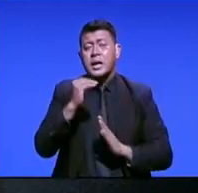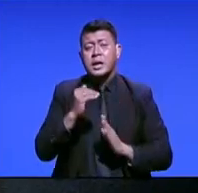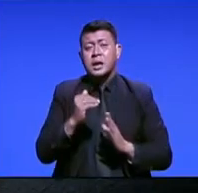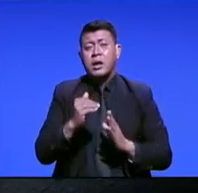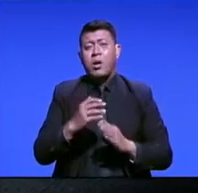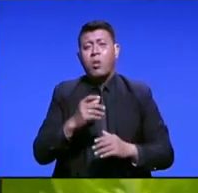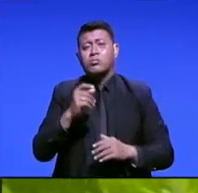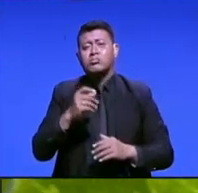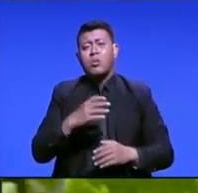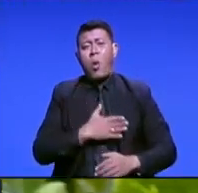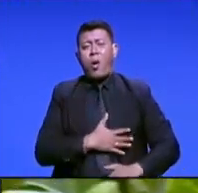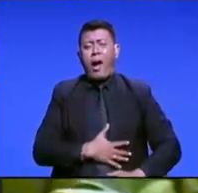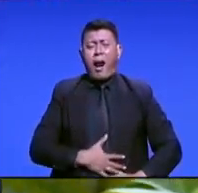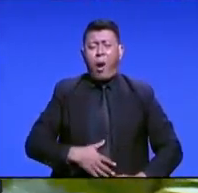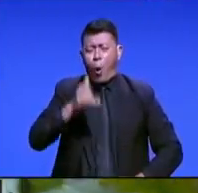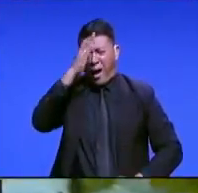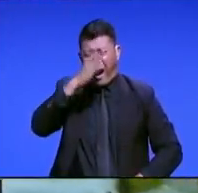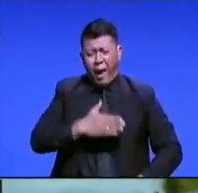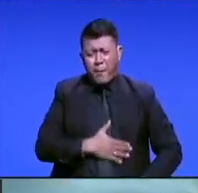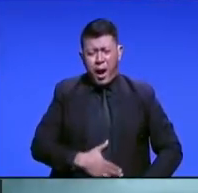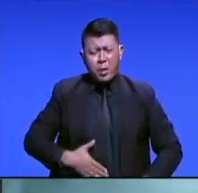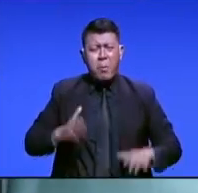angka kelaparan.